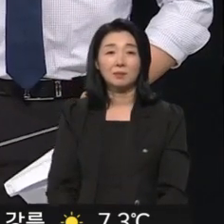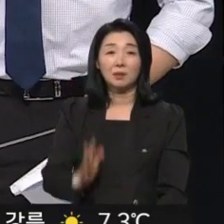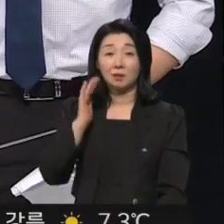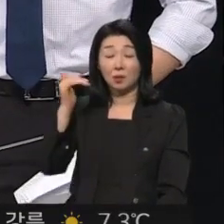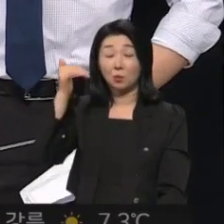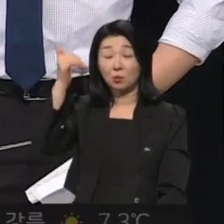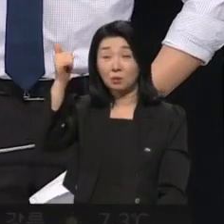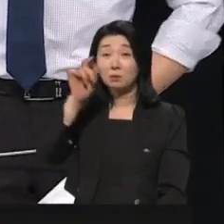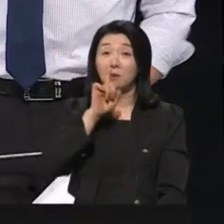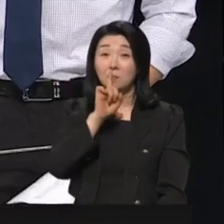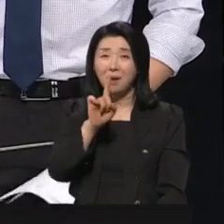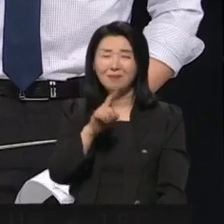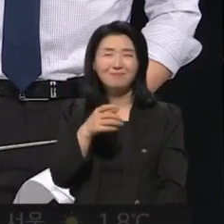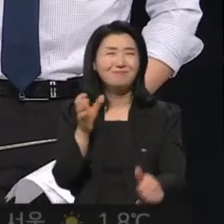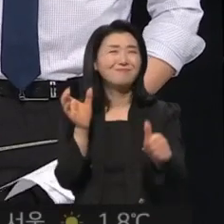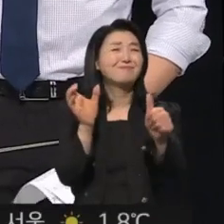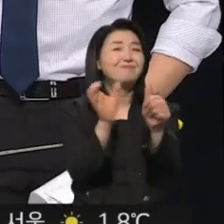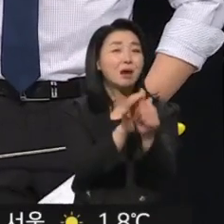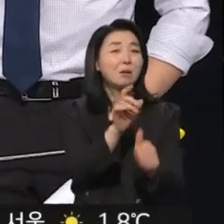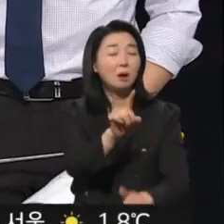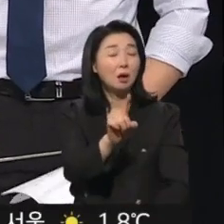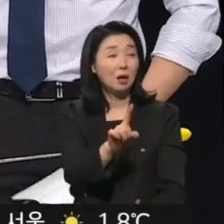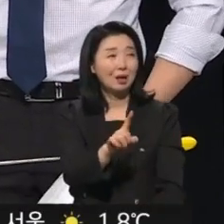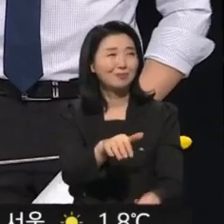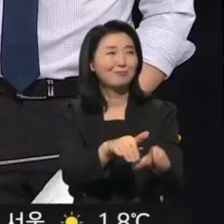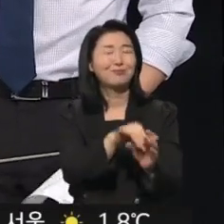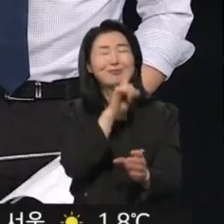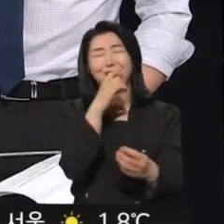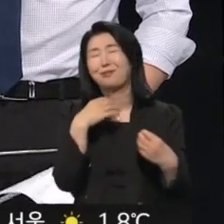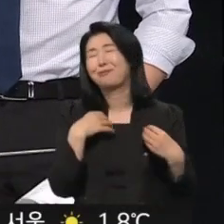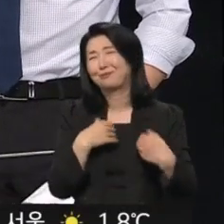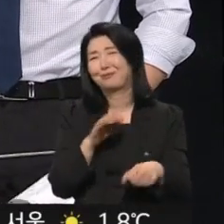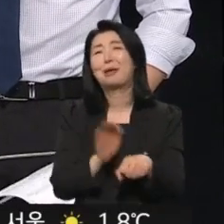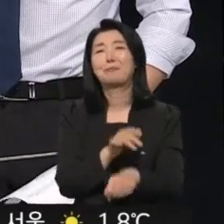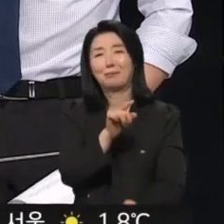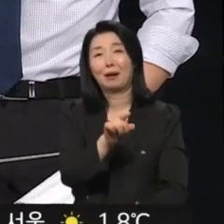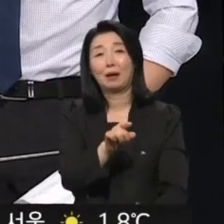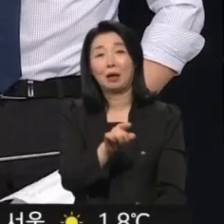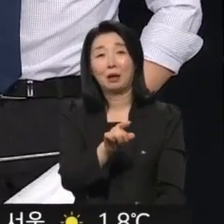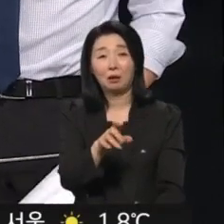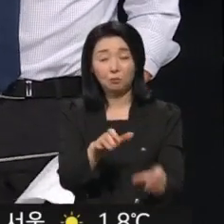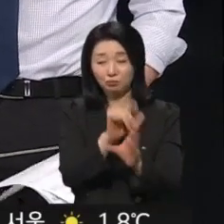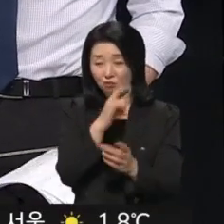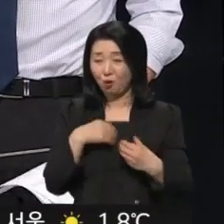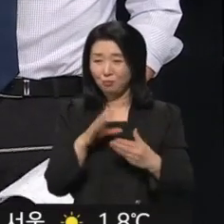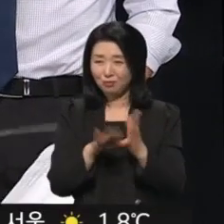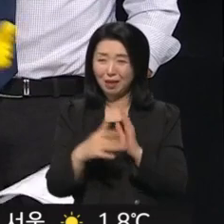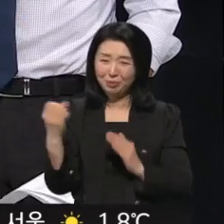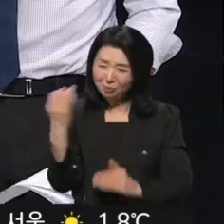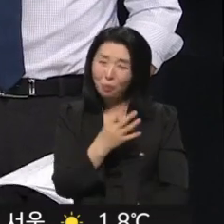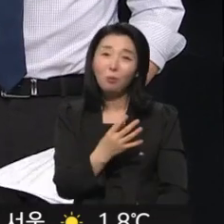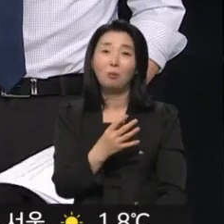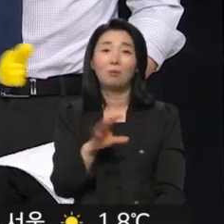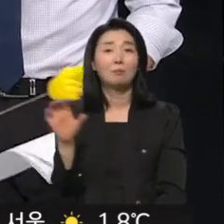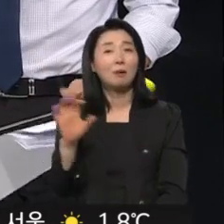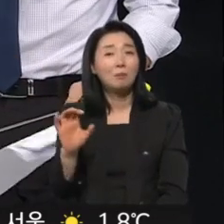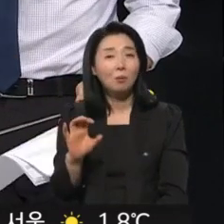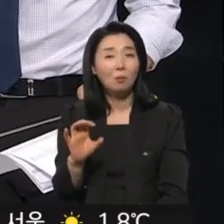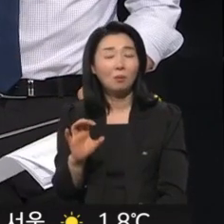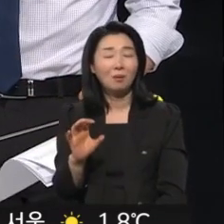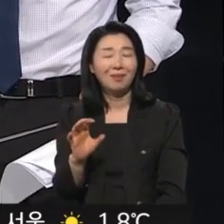대통령실이 꺼낸 전가의 보도, 전 정부 사례였습니다. 문재인 정부 때 사건을 언급했는데요. 김정숙